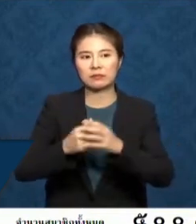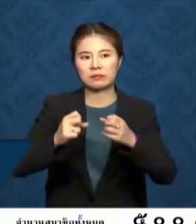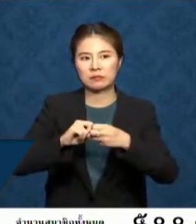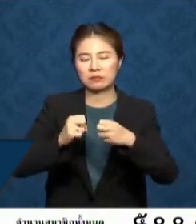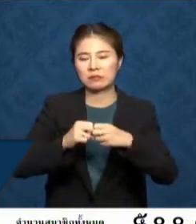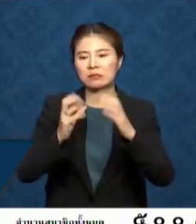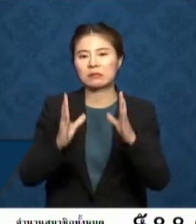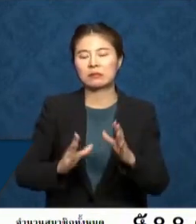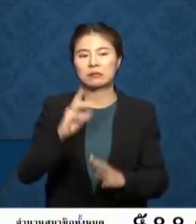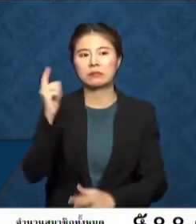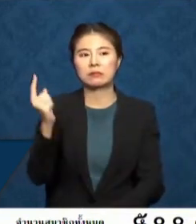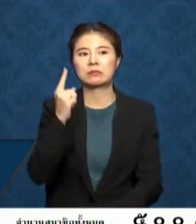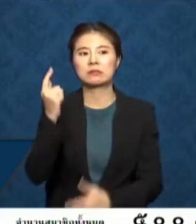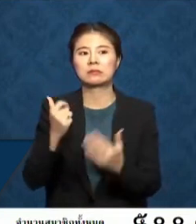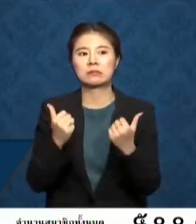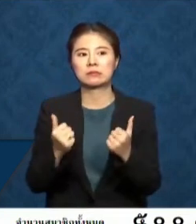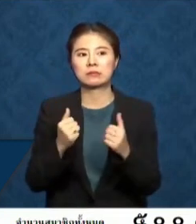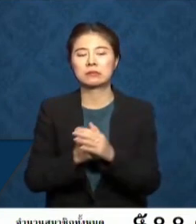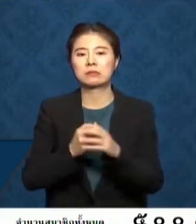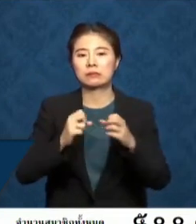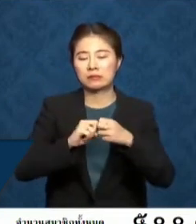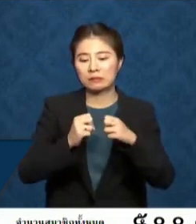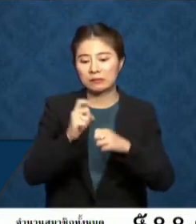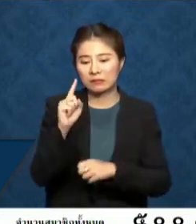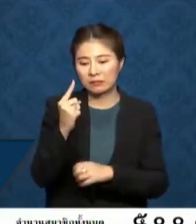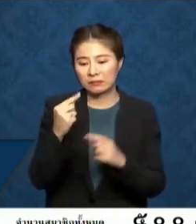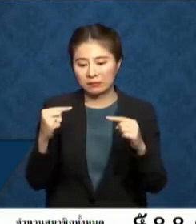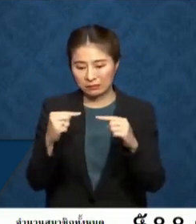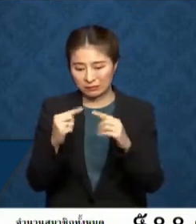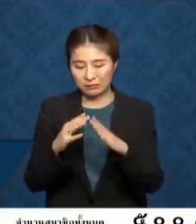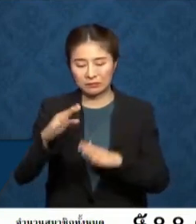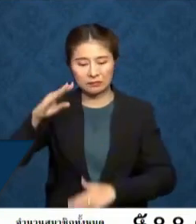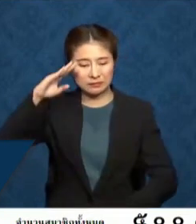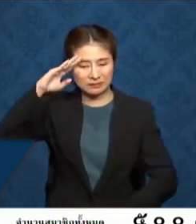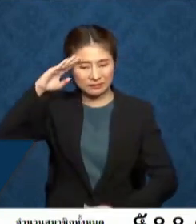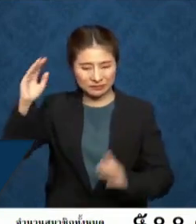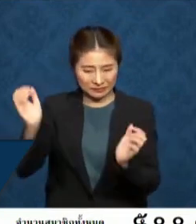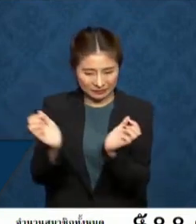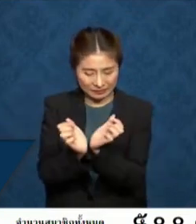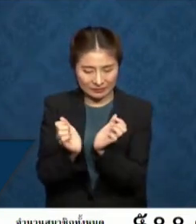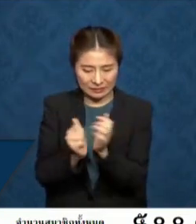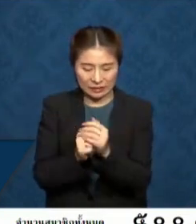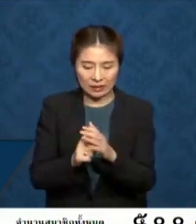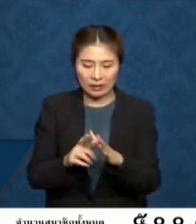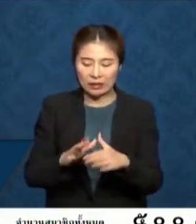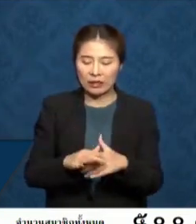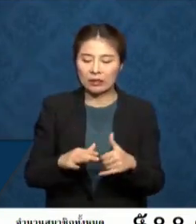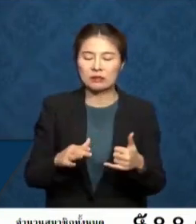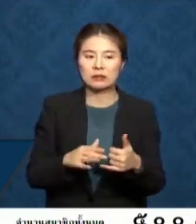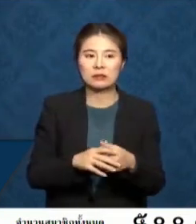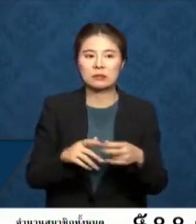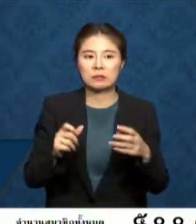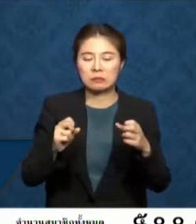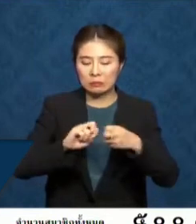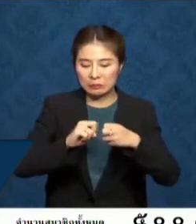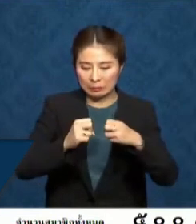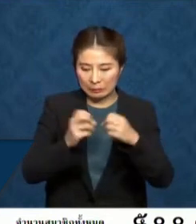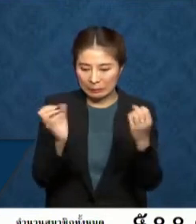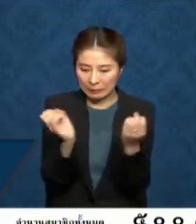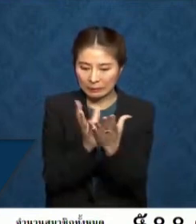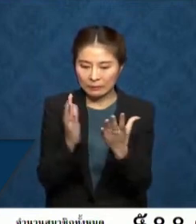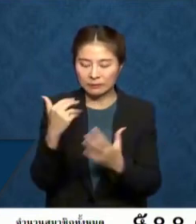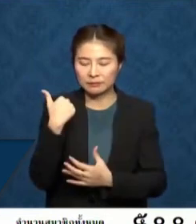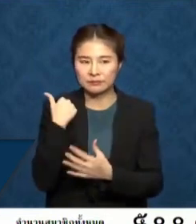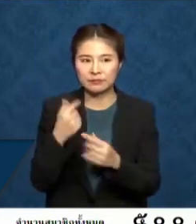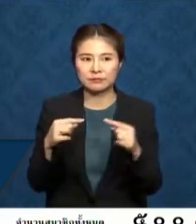ที่ยวเองรวมถึงล่าสุดครับของตำรวจที่ปฏิบัติงานหน้าที่อยู่ที่ภูเก็ตเองก็มีปัญหาตรงนี้ครับมันเป็นปัญห